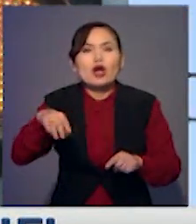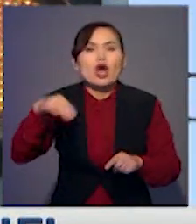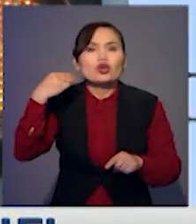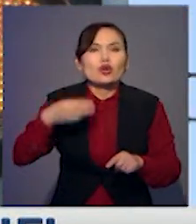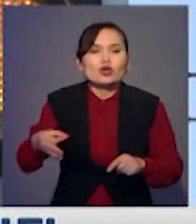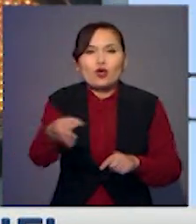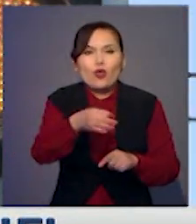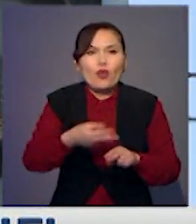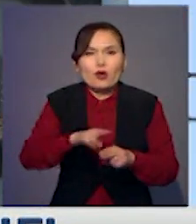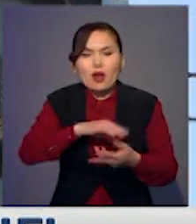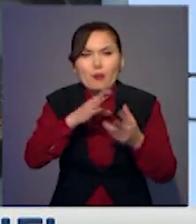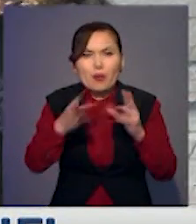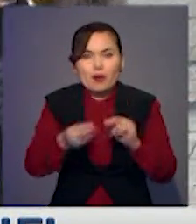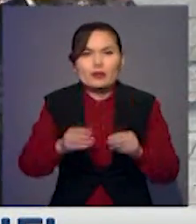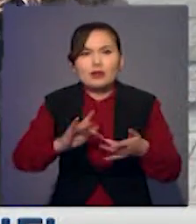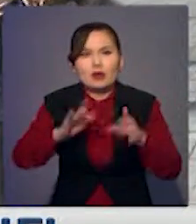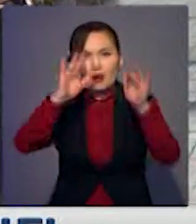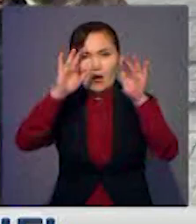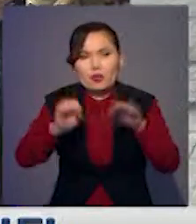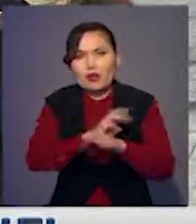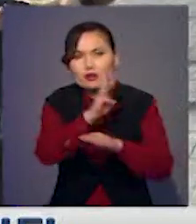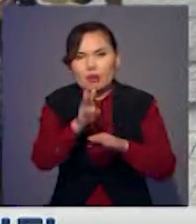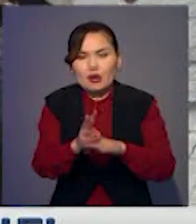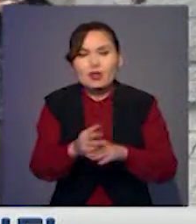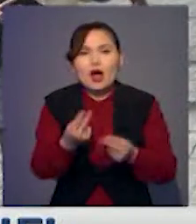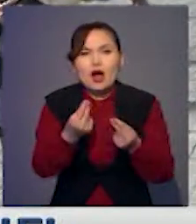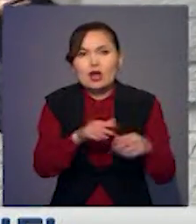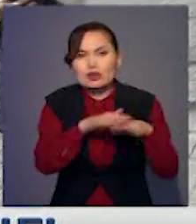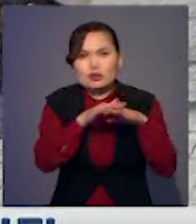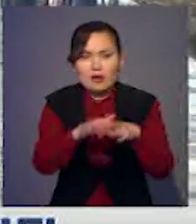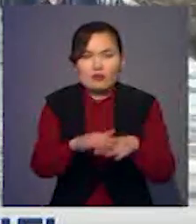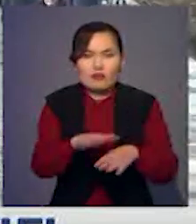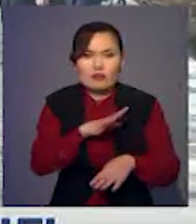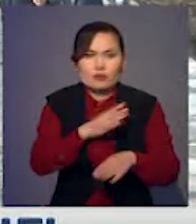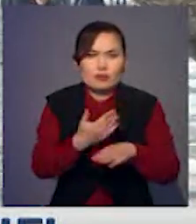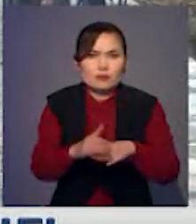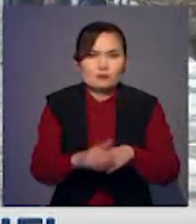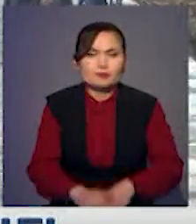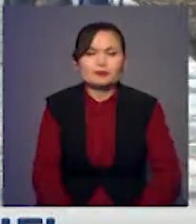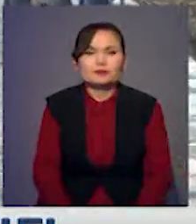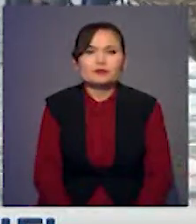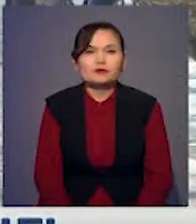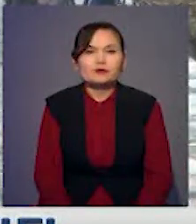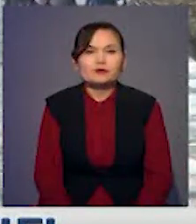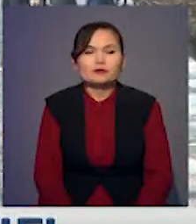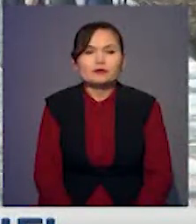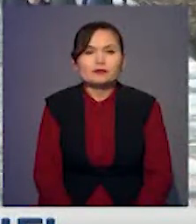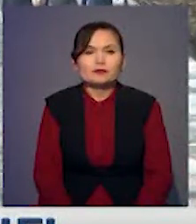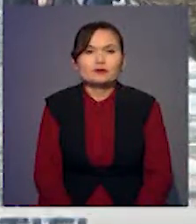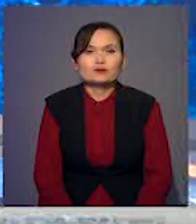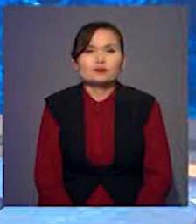көшіру жұмыстарына 1,5 миллиард теңге қаржы бөлініп отыр. Жандос Жұмабек, Ерболат Әбіш, хабар 24, Түркістаннан.